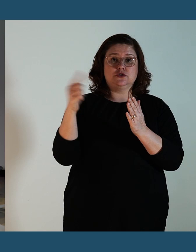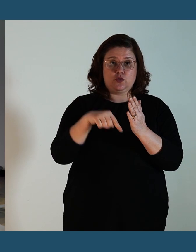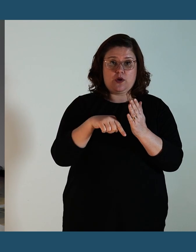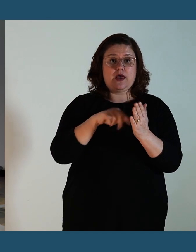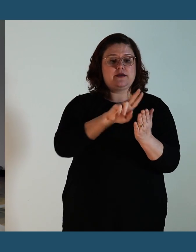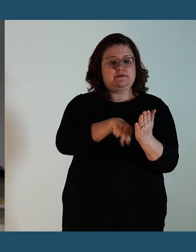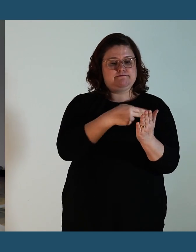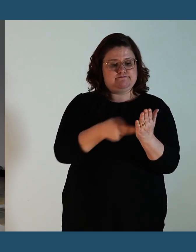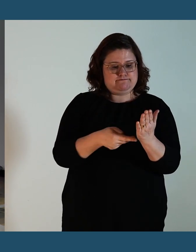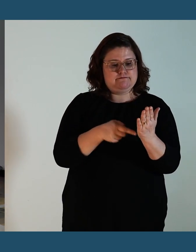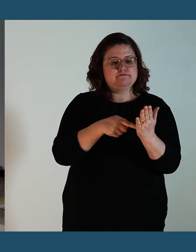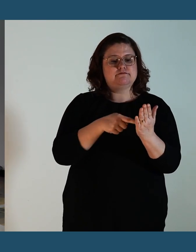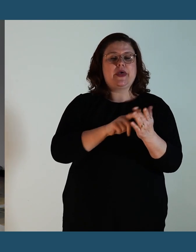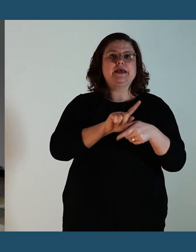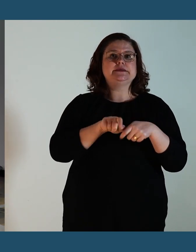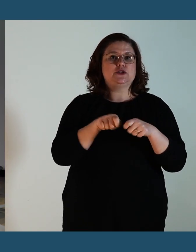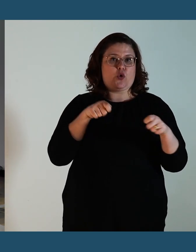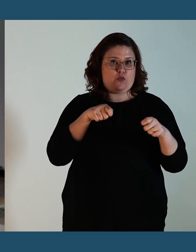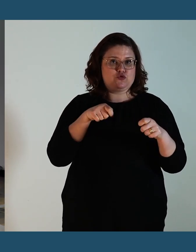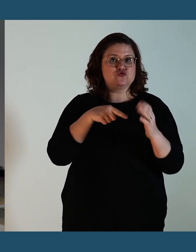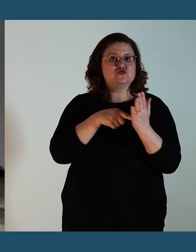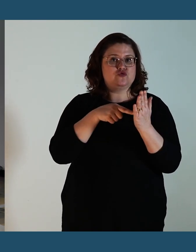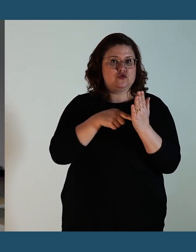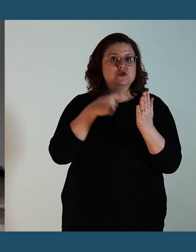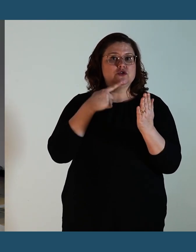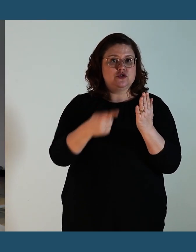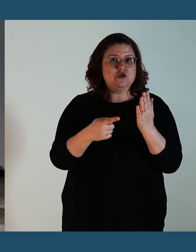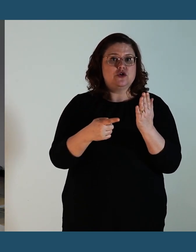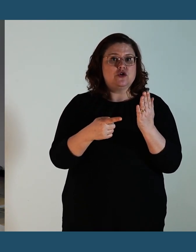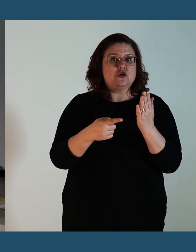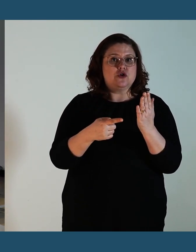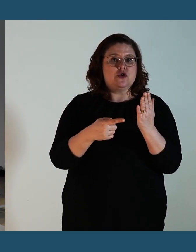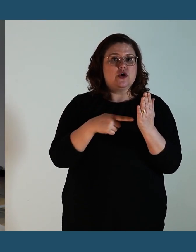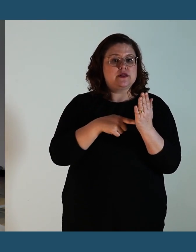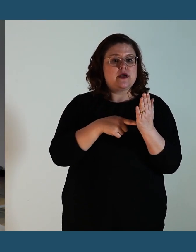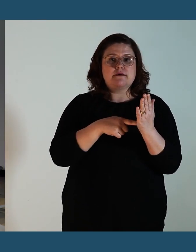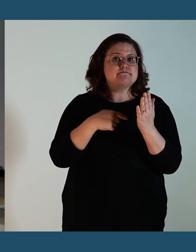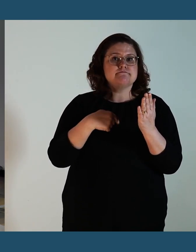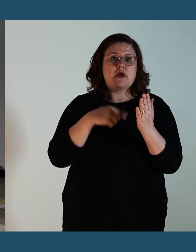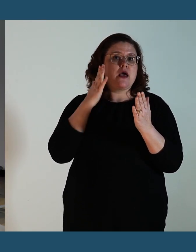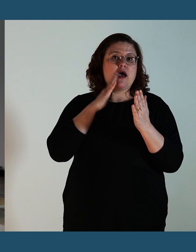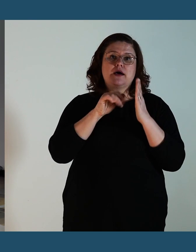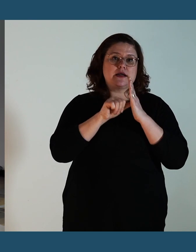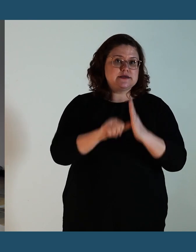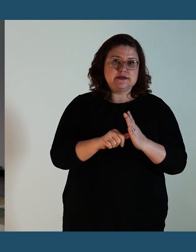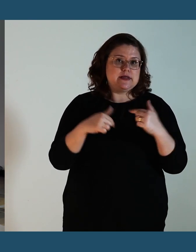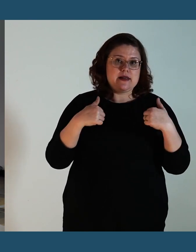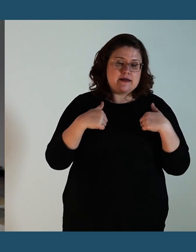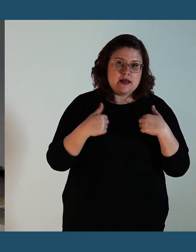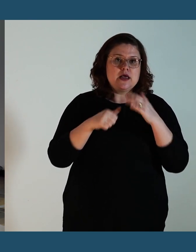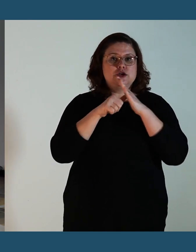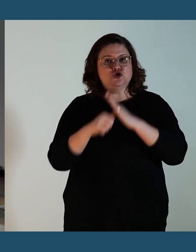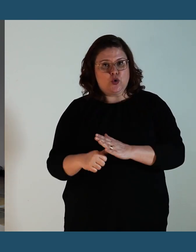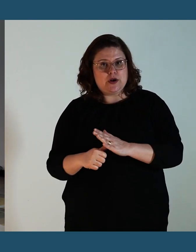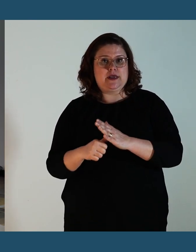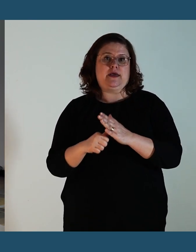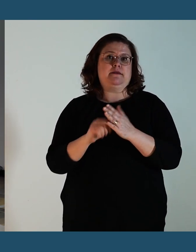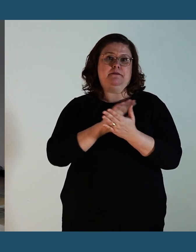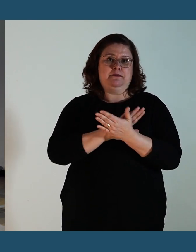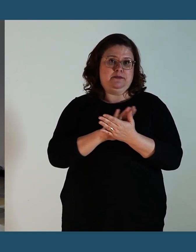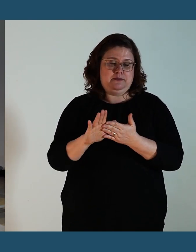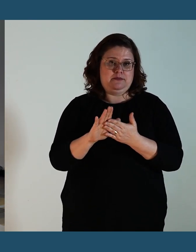sitoumuksen, jossa niin kuin, sitoutuu siihen, että ei ole rasistinen eikä syrjivä missään